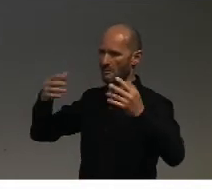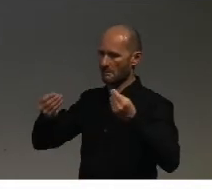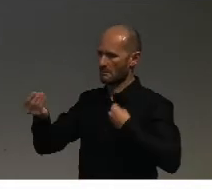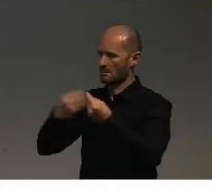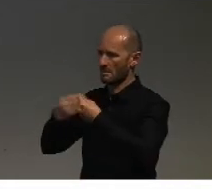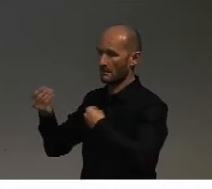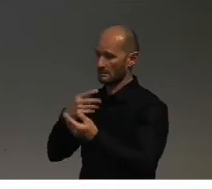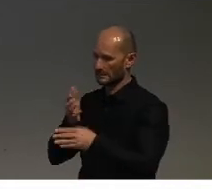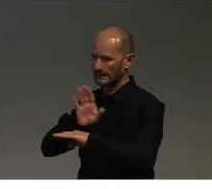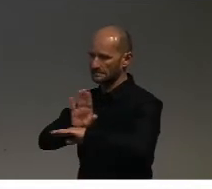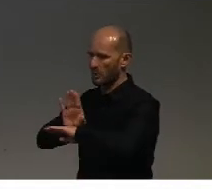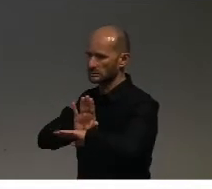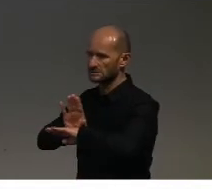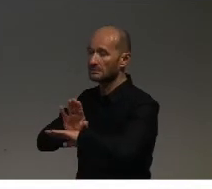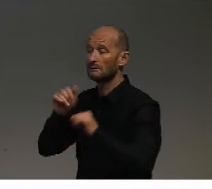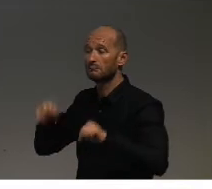professionnelles durant toute la vie